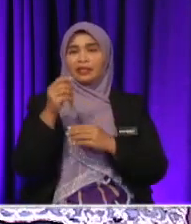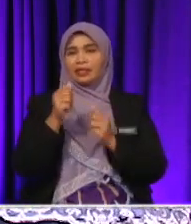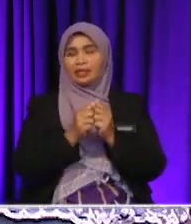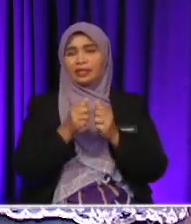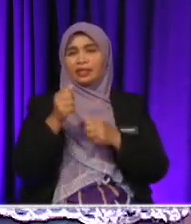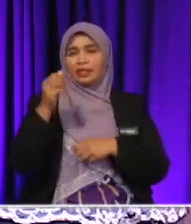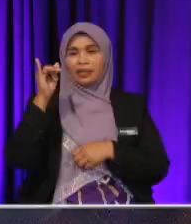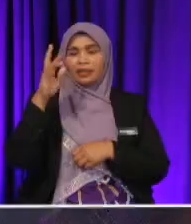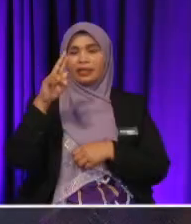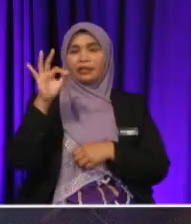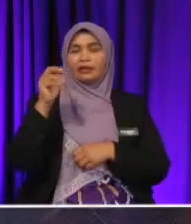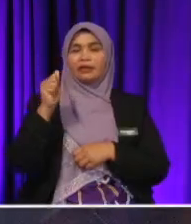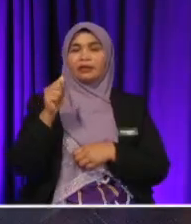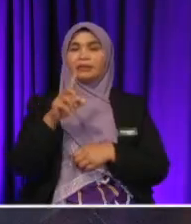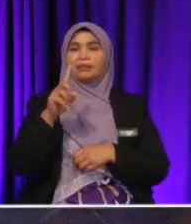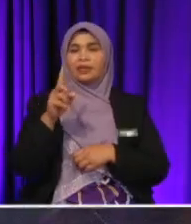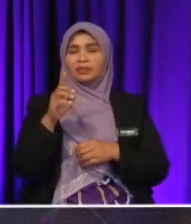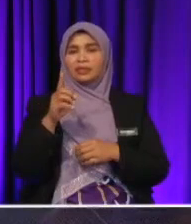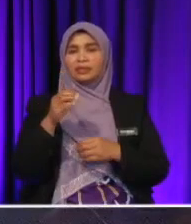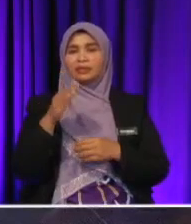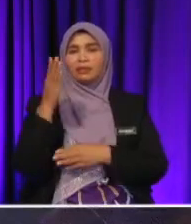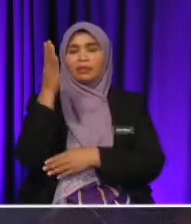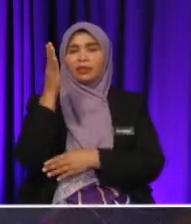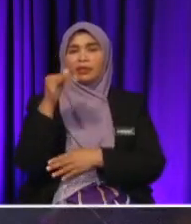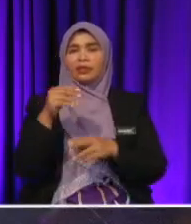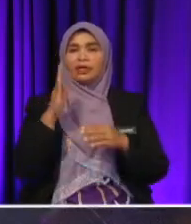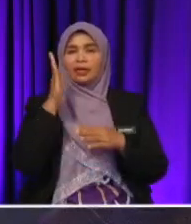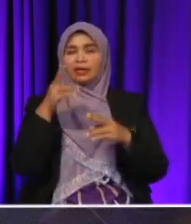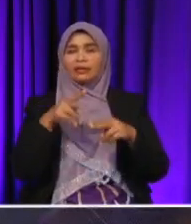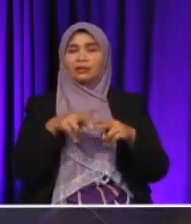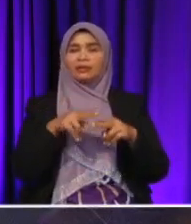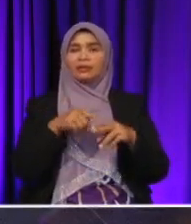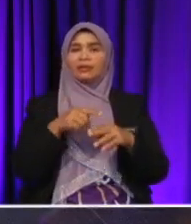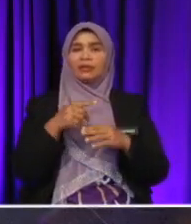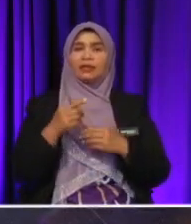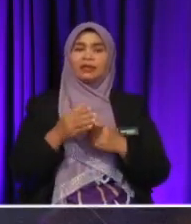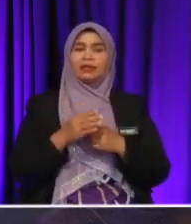yang manis satu sebenarnya pokoknya akan duduk di kayak kawasan macam